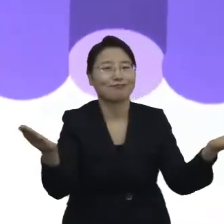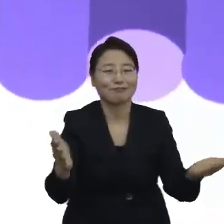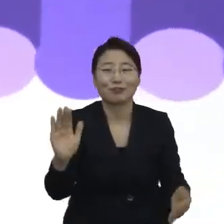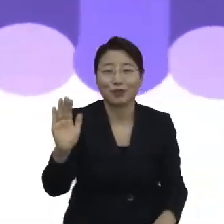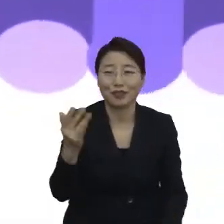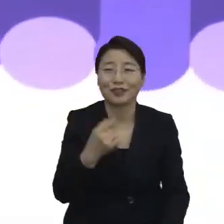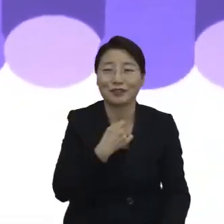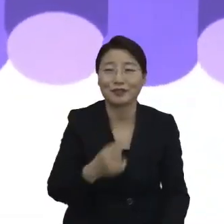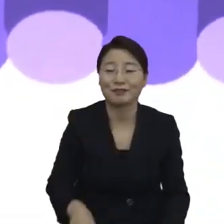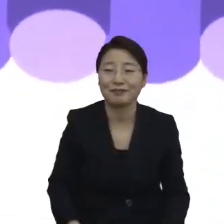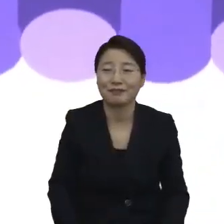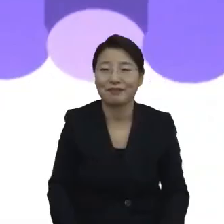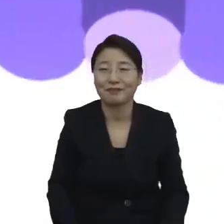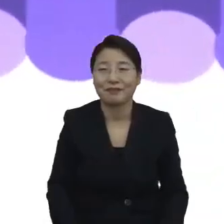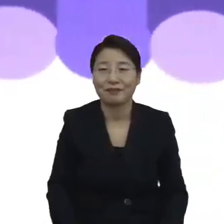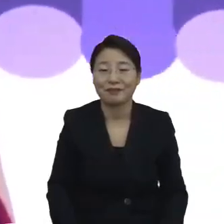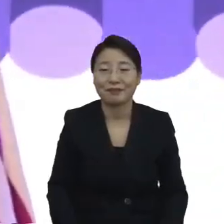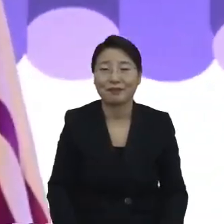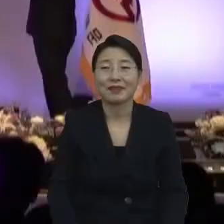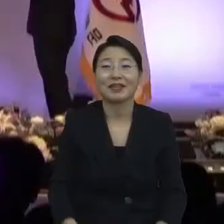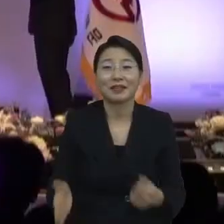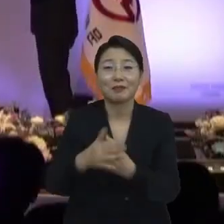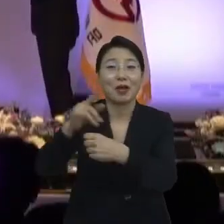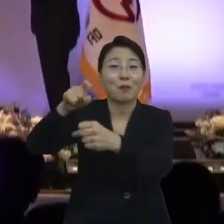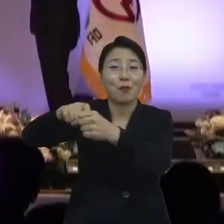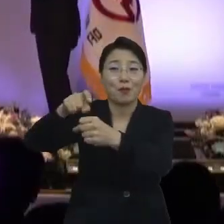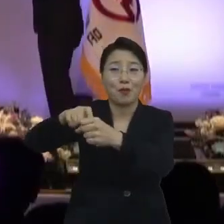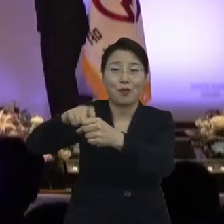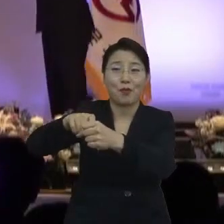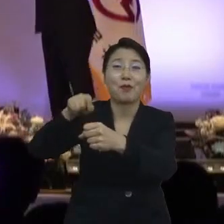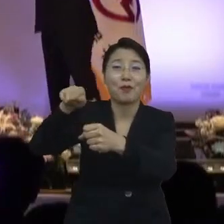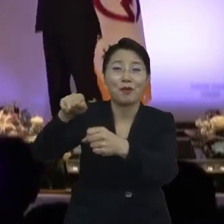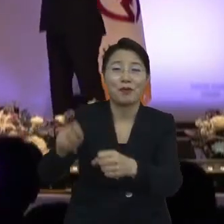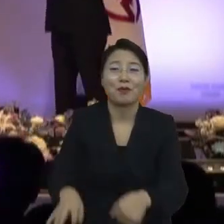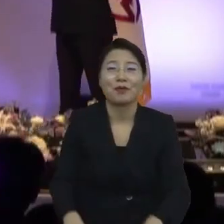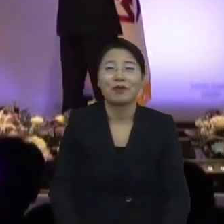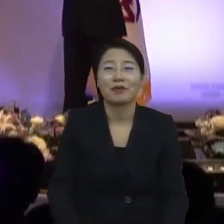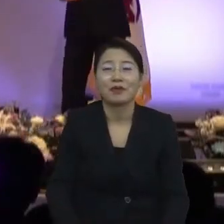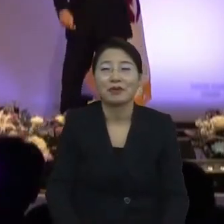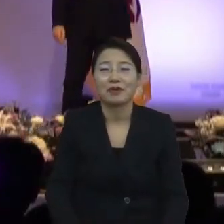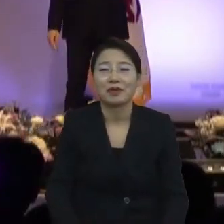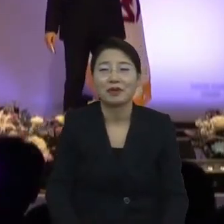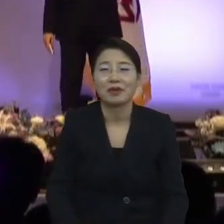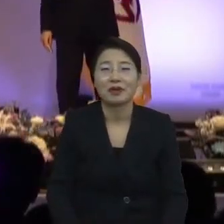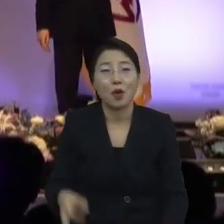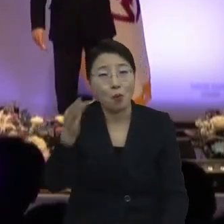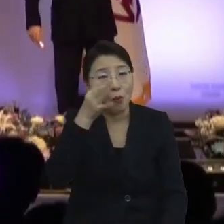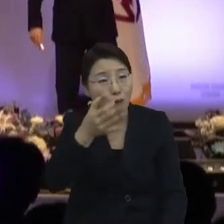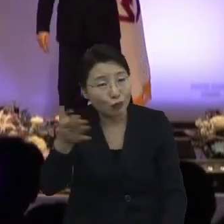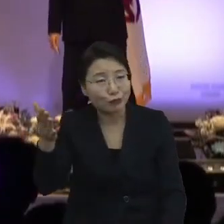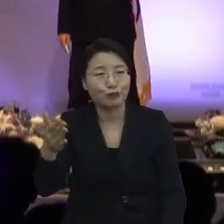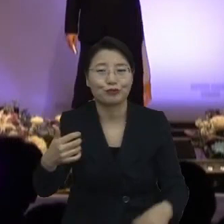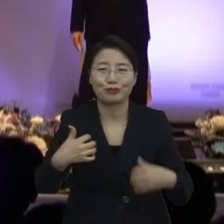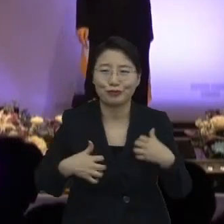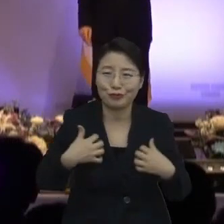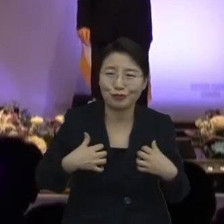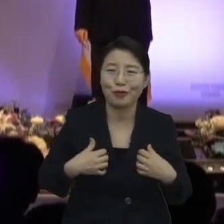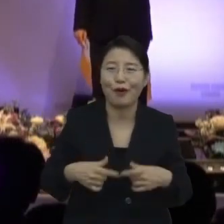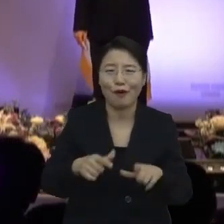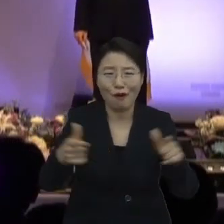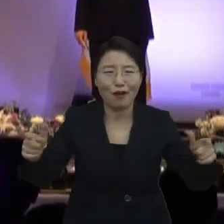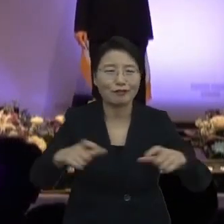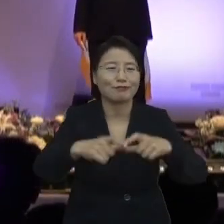뿌리게 되는데 그러려면 목표가 이렇게 돼야 된다. 그러려면 어떻게 해야 돼요? 볼거리와 즐길거리가 많아져야